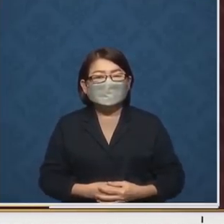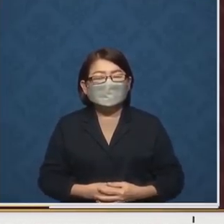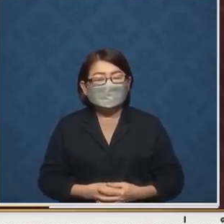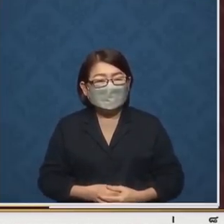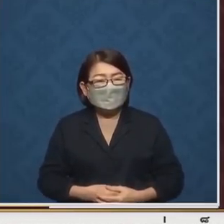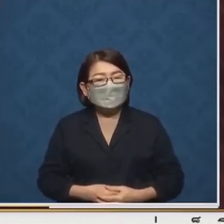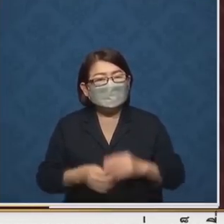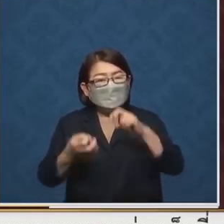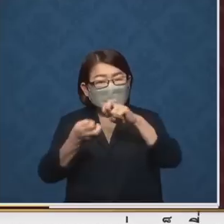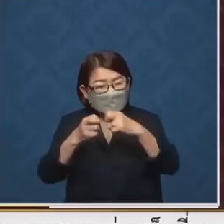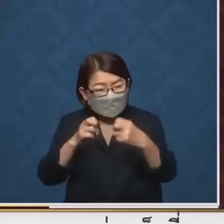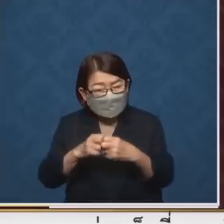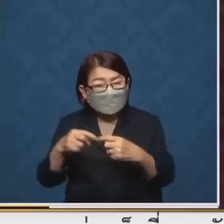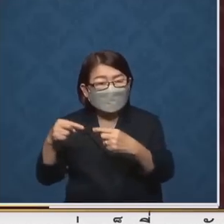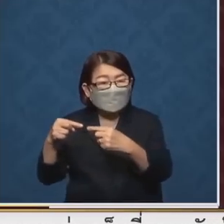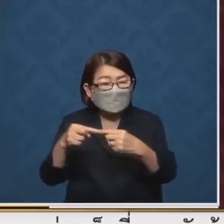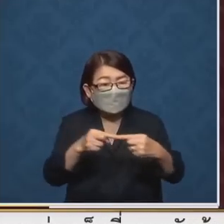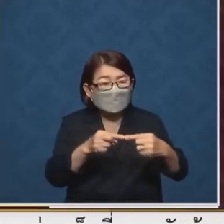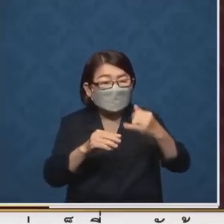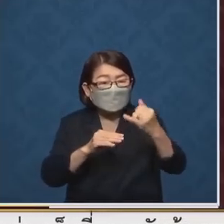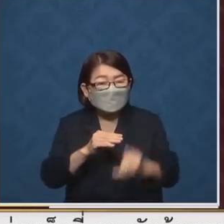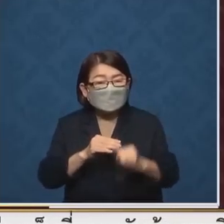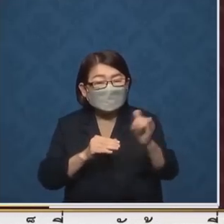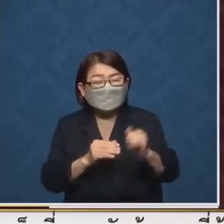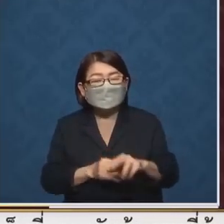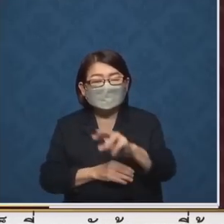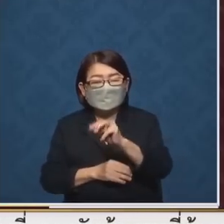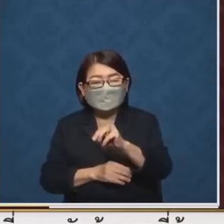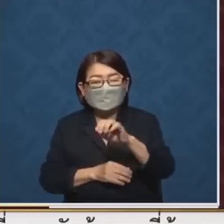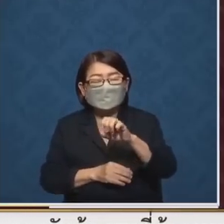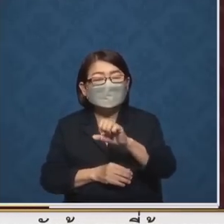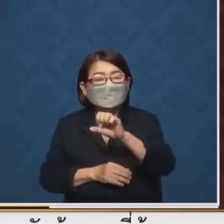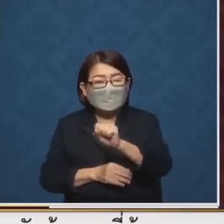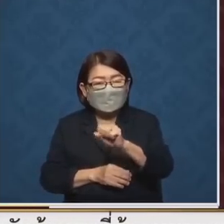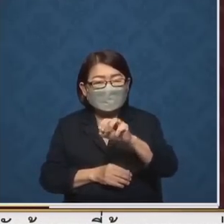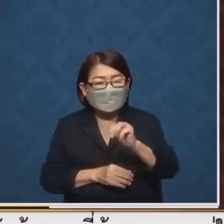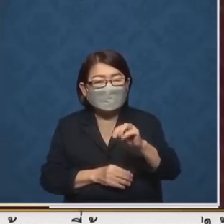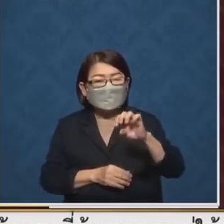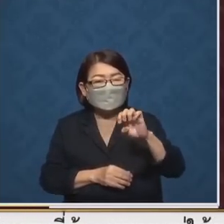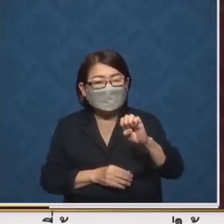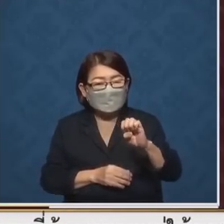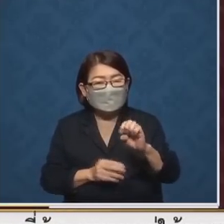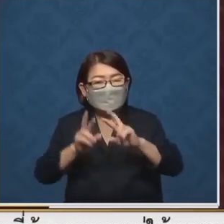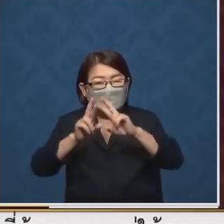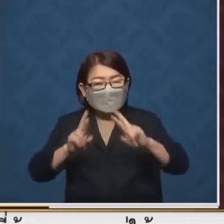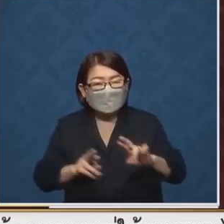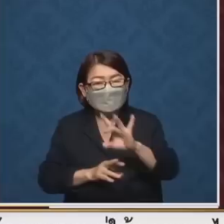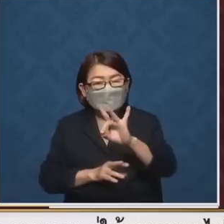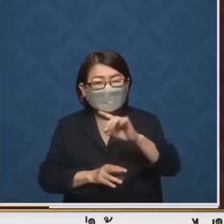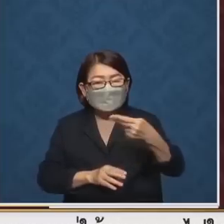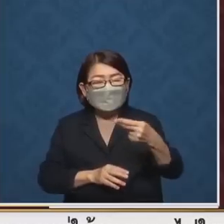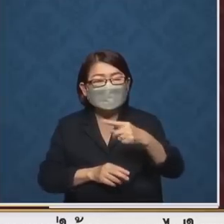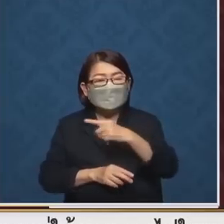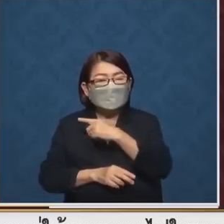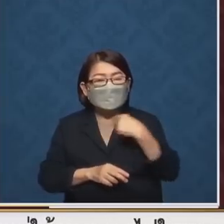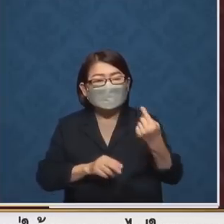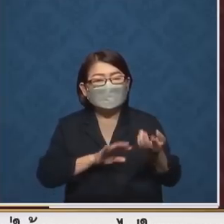ถ้าเหตุการณนี้เดียวต่อไปนะSME 80,000 ลายเจ้งครับแผ่นต่อไปครับ